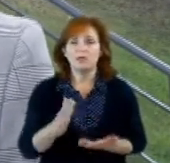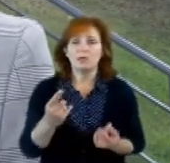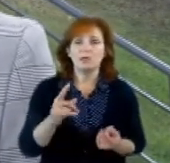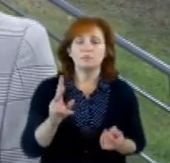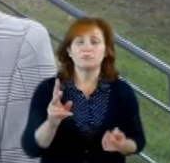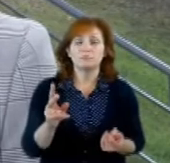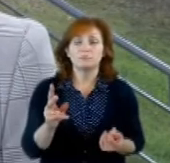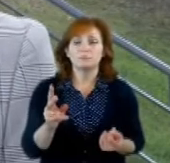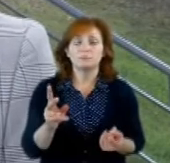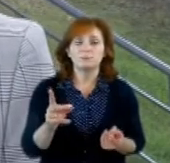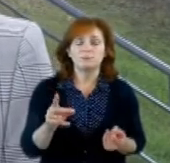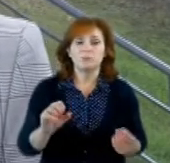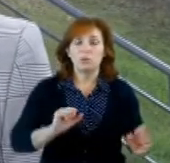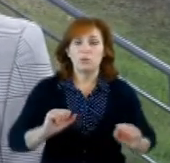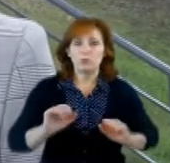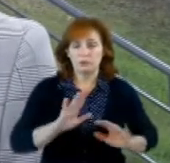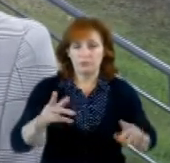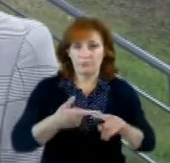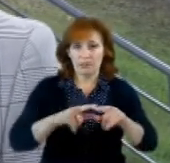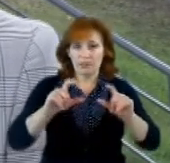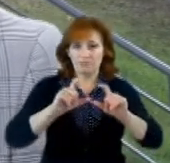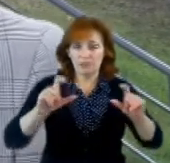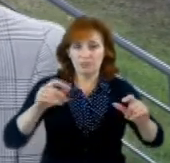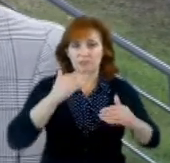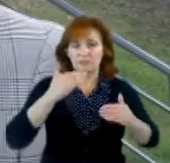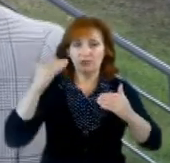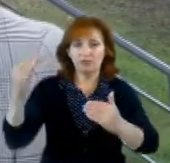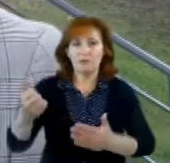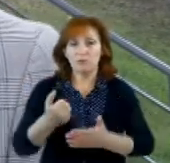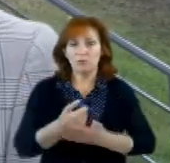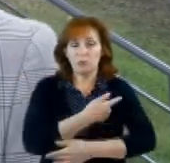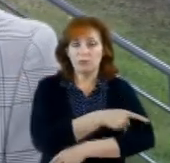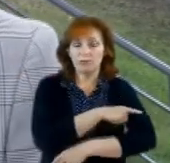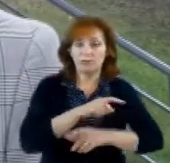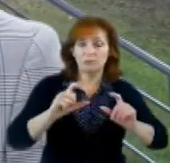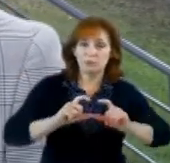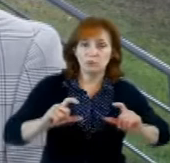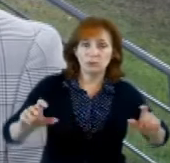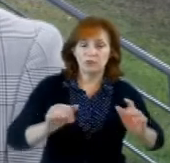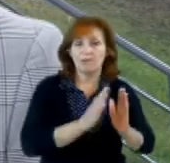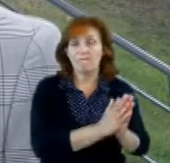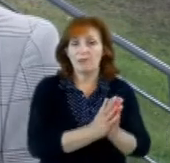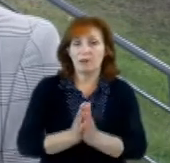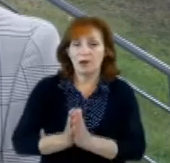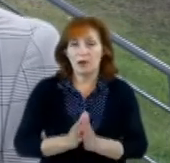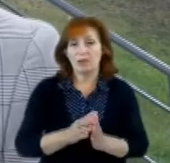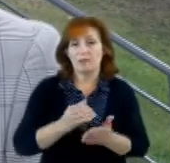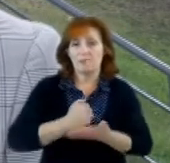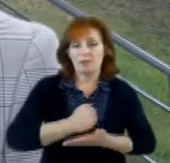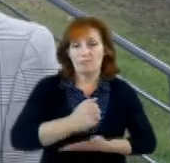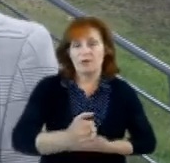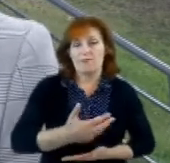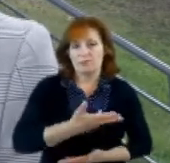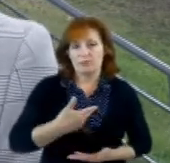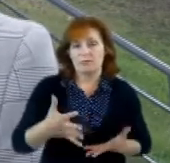цим закладом, зверталися до профільних медичних установ з проханням направити нам сюди сімейного